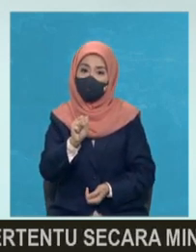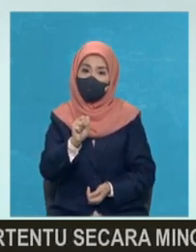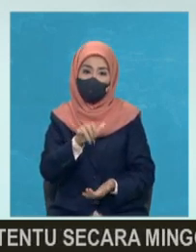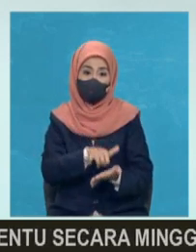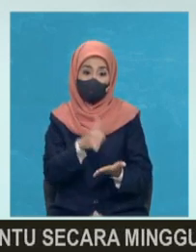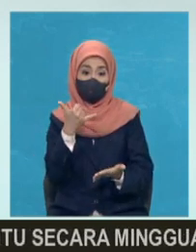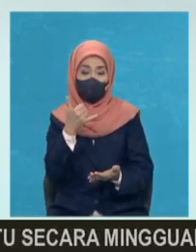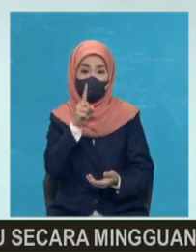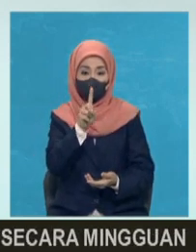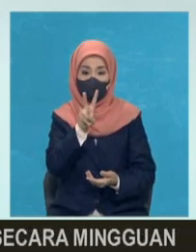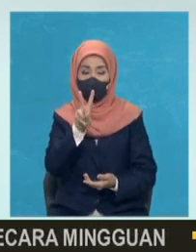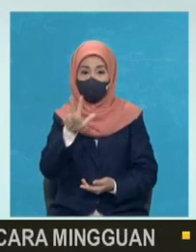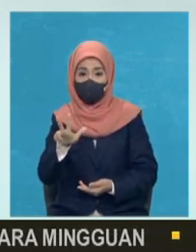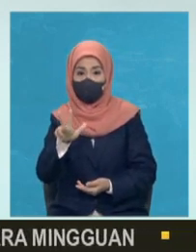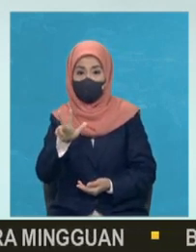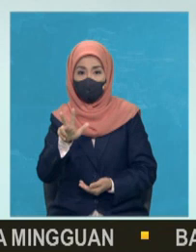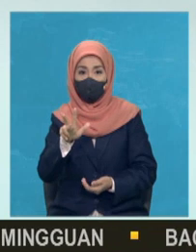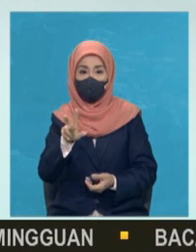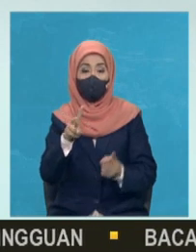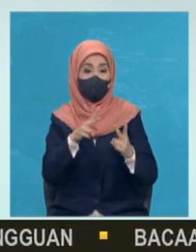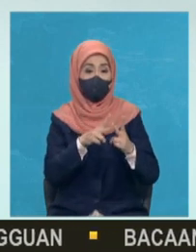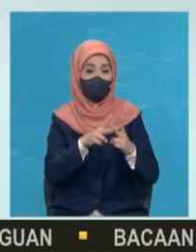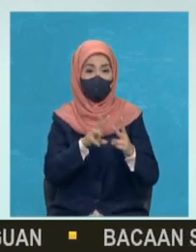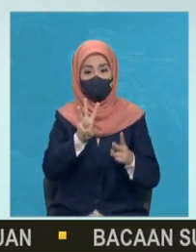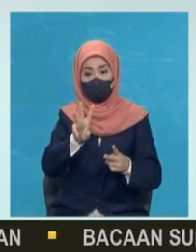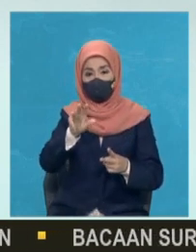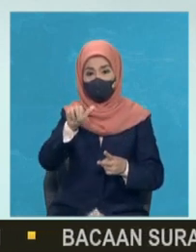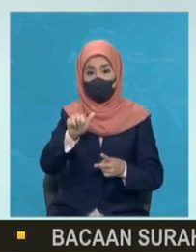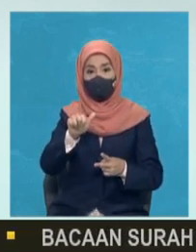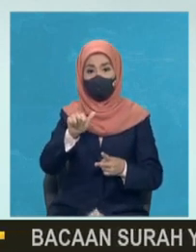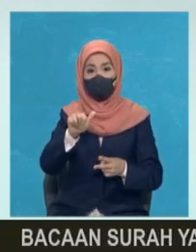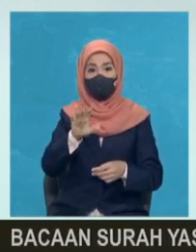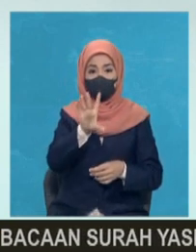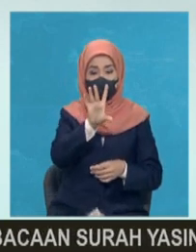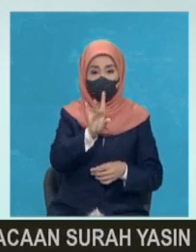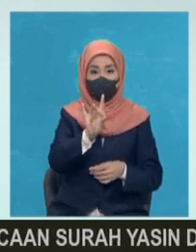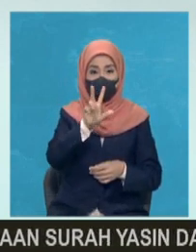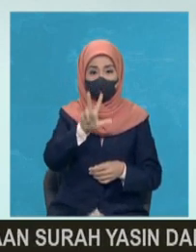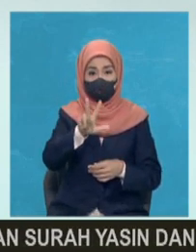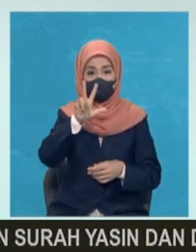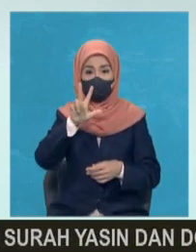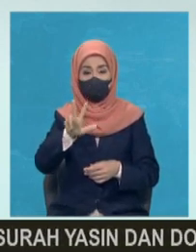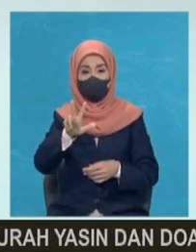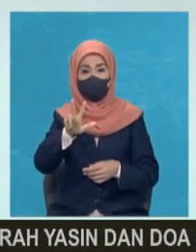Darussalam 123 atau Whatsapp Hai ke-83